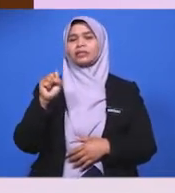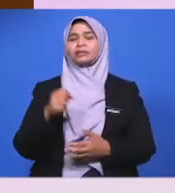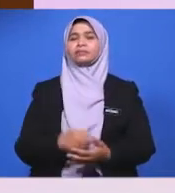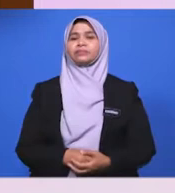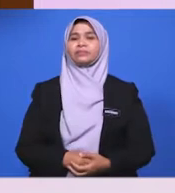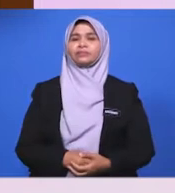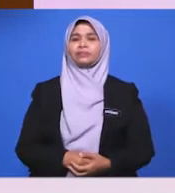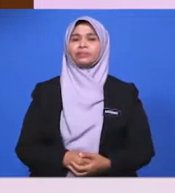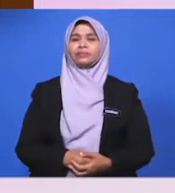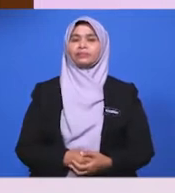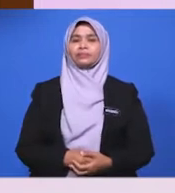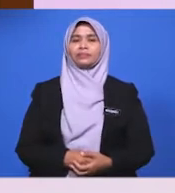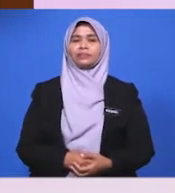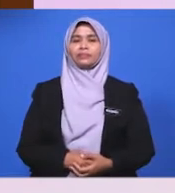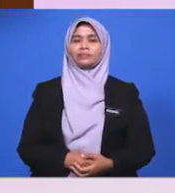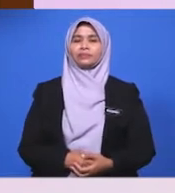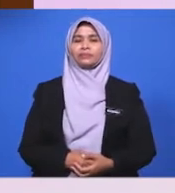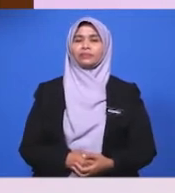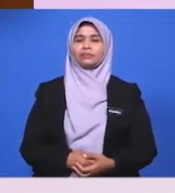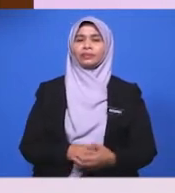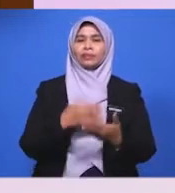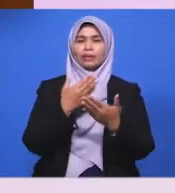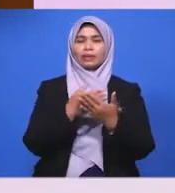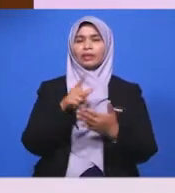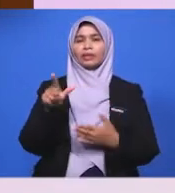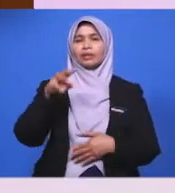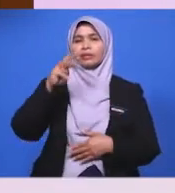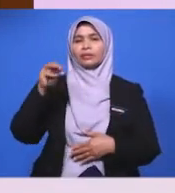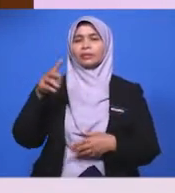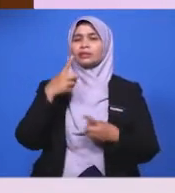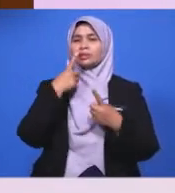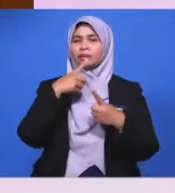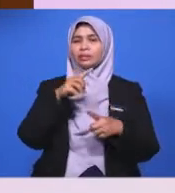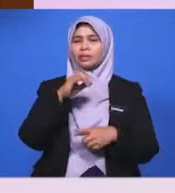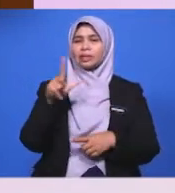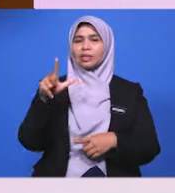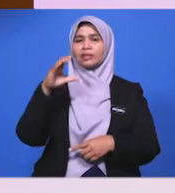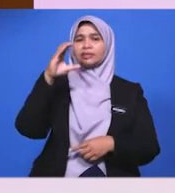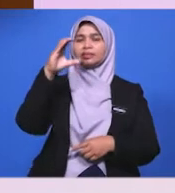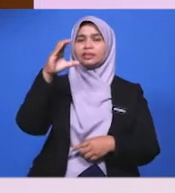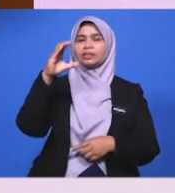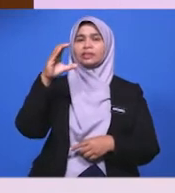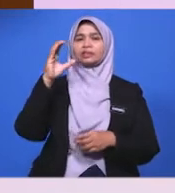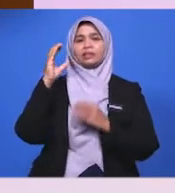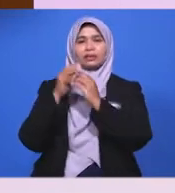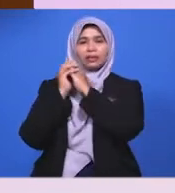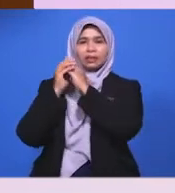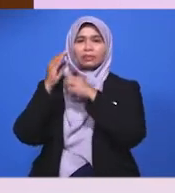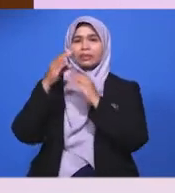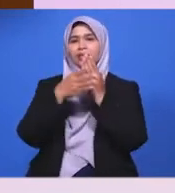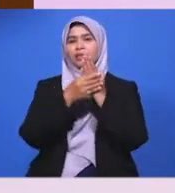Ayo kita teruskan. Baiklah murid-murid, jawapannya ialah C. Kelapa